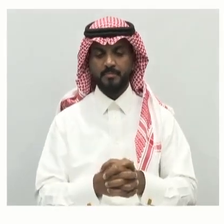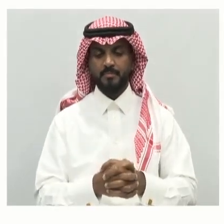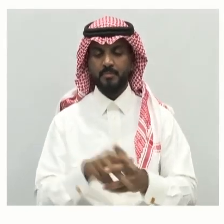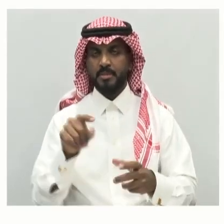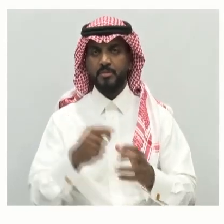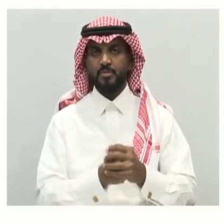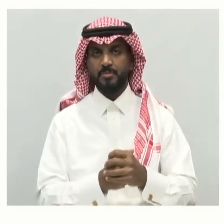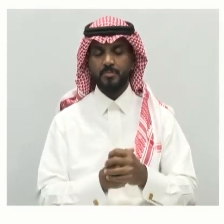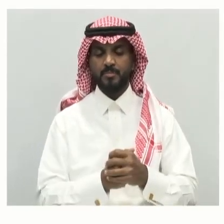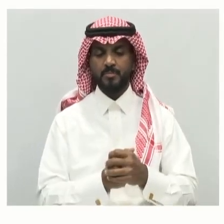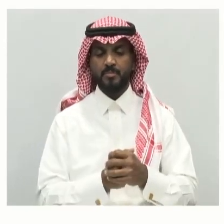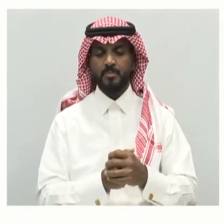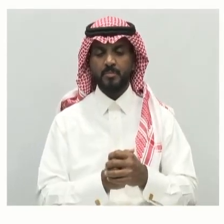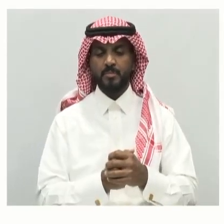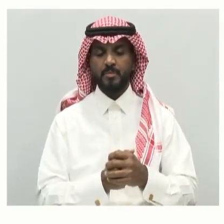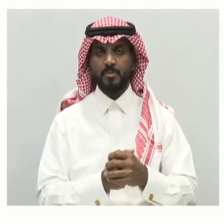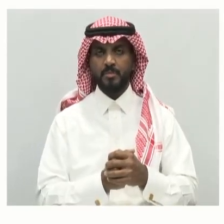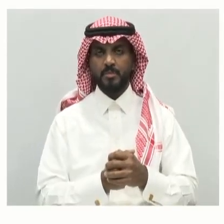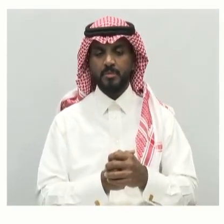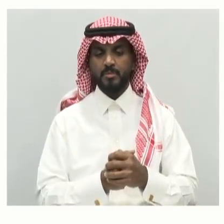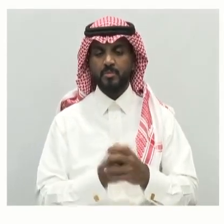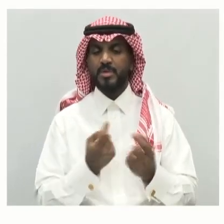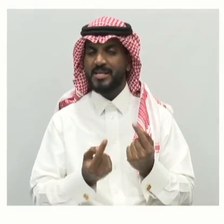احسنتم اكملوا